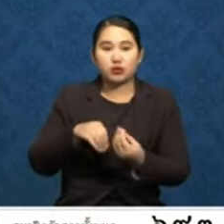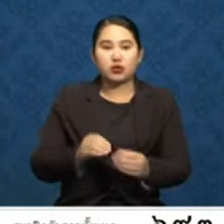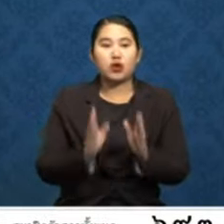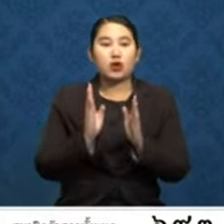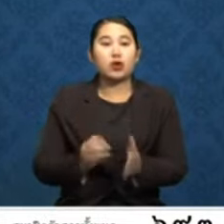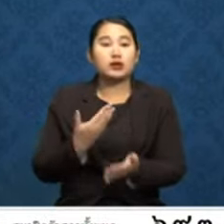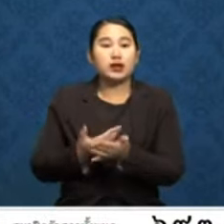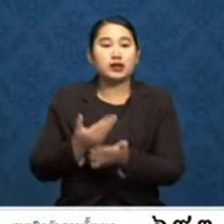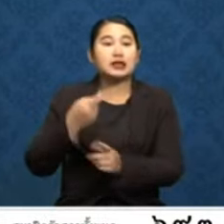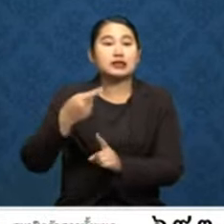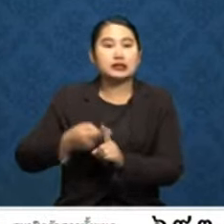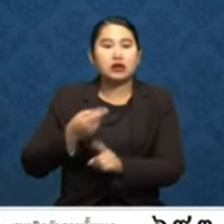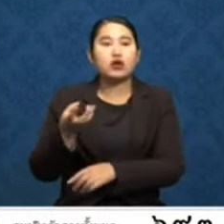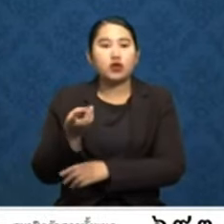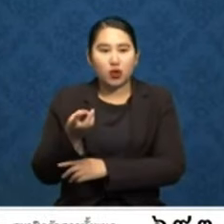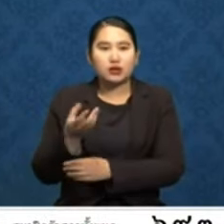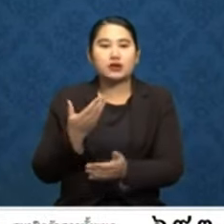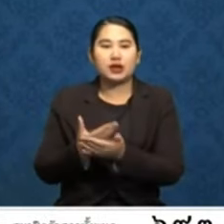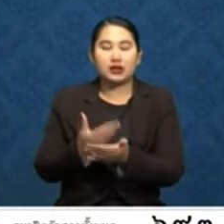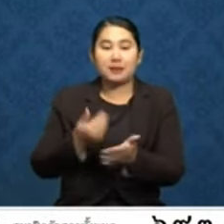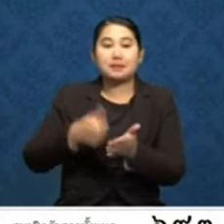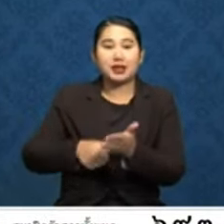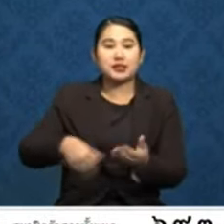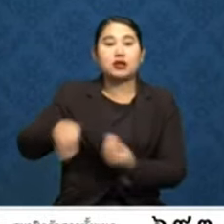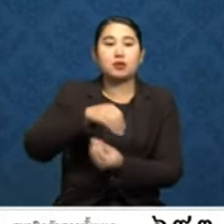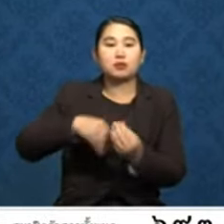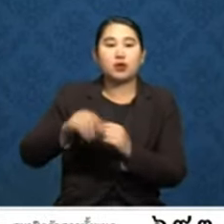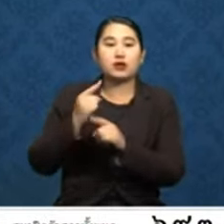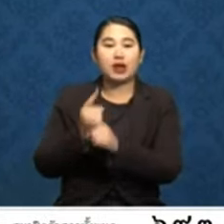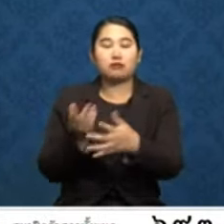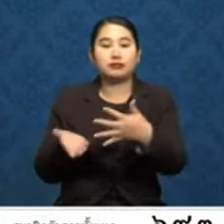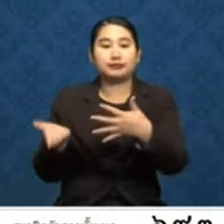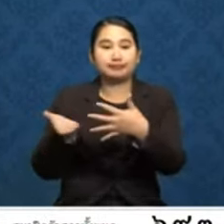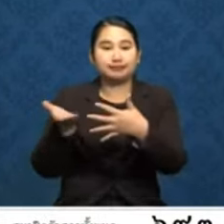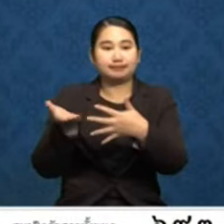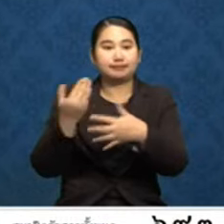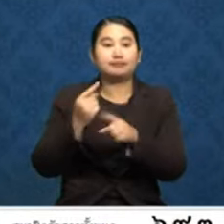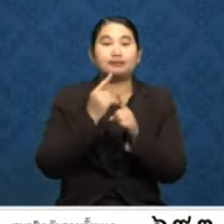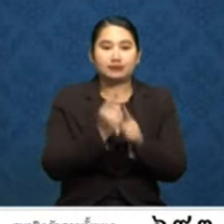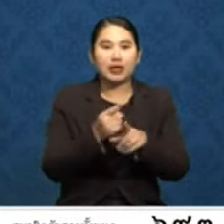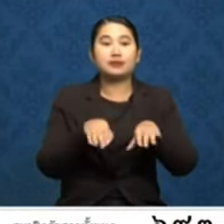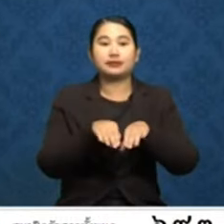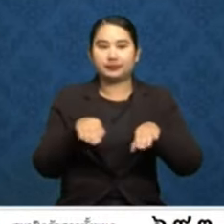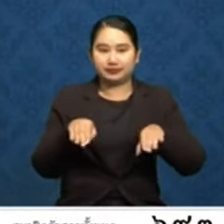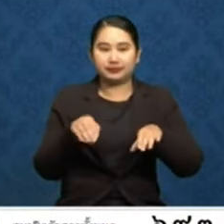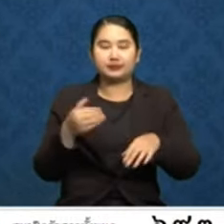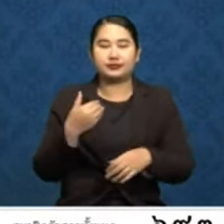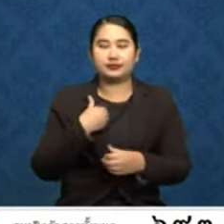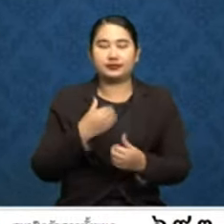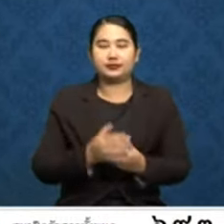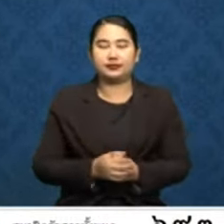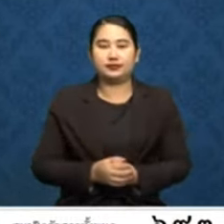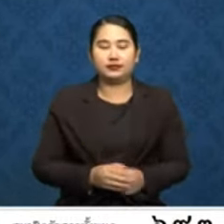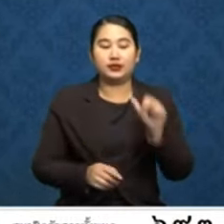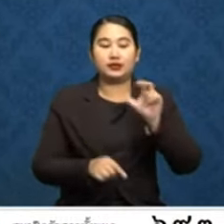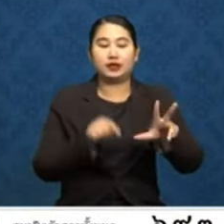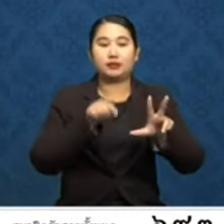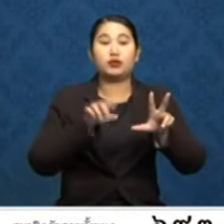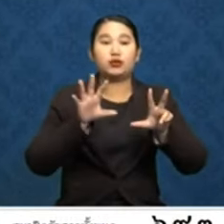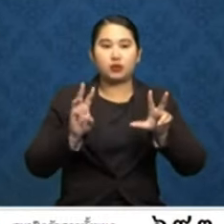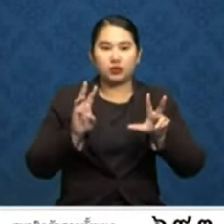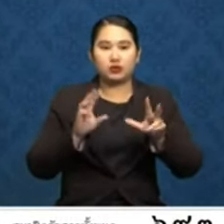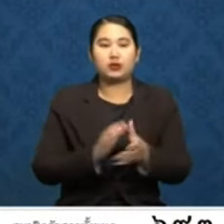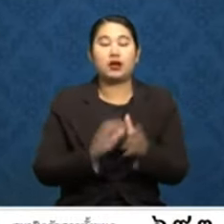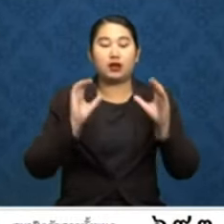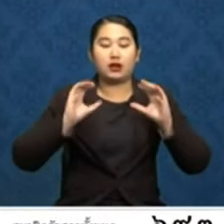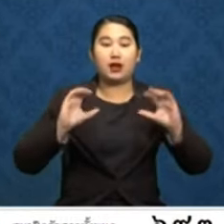ได้น้อยจะได้รับเงินภาษีคืนเป็นขั้นบันไดตามเกณฑ์ที่กำหนด 3.6 รัฐ